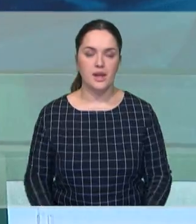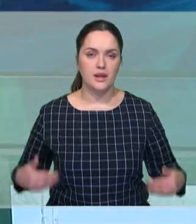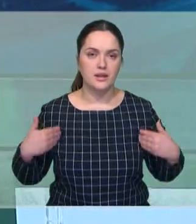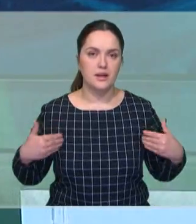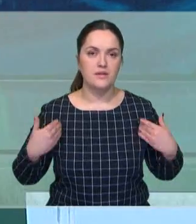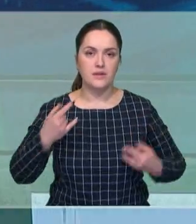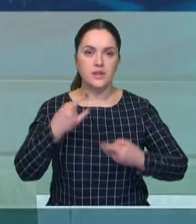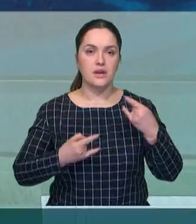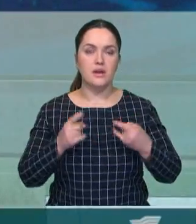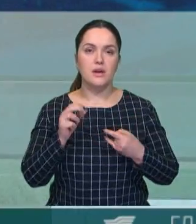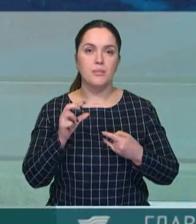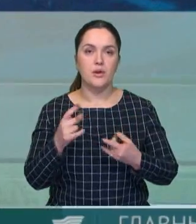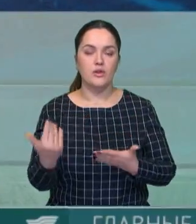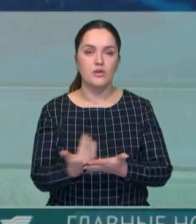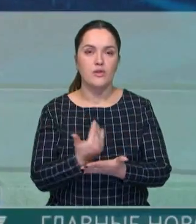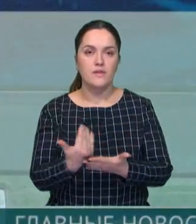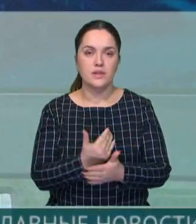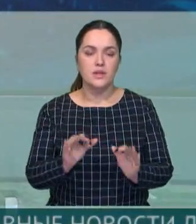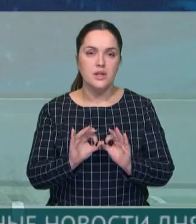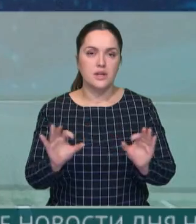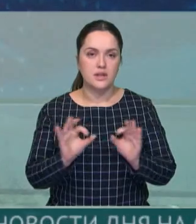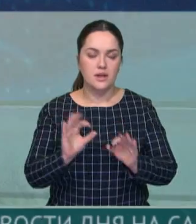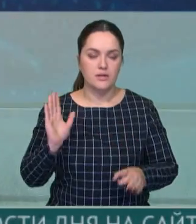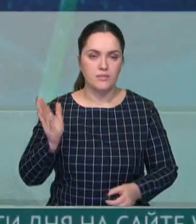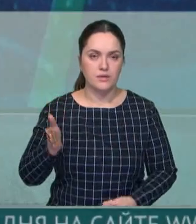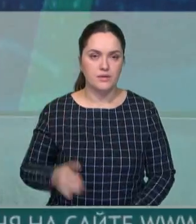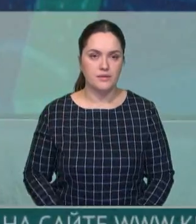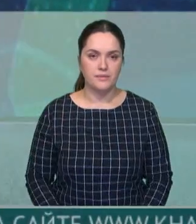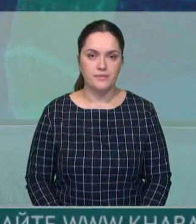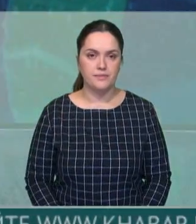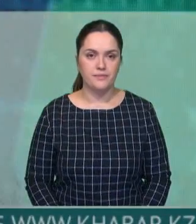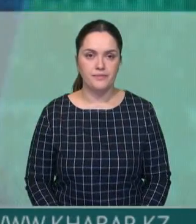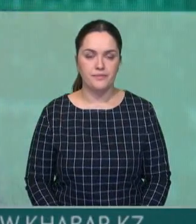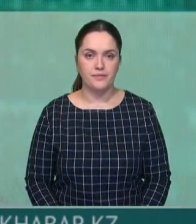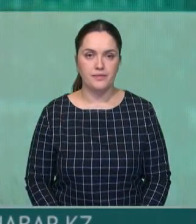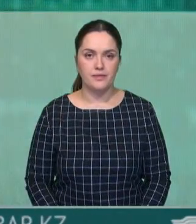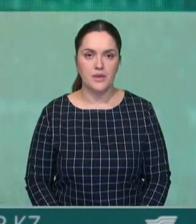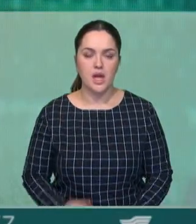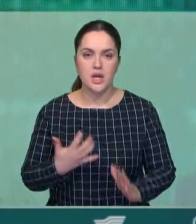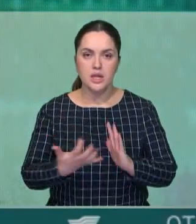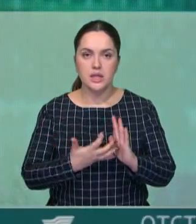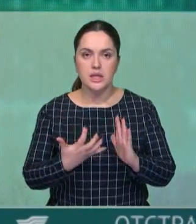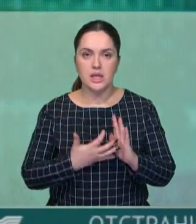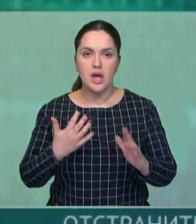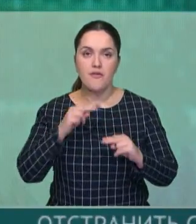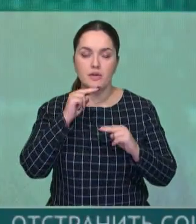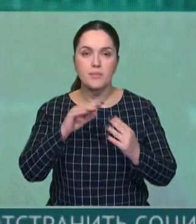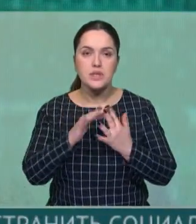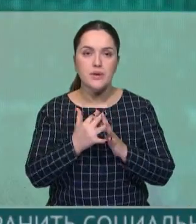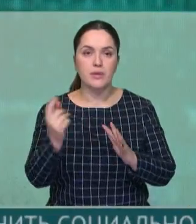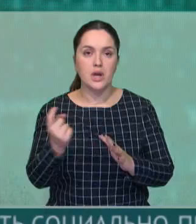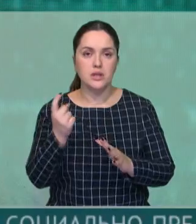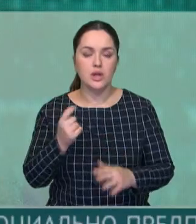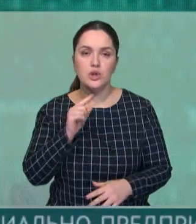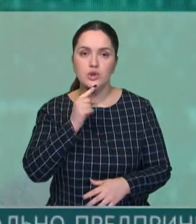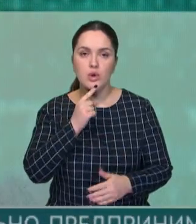Здравствуйте, на телеканале Хабар Новости. В студии Гульнара Шандагулова, сурдоперевод Виктория Антонишина. Недостаточное внимание к сельскому хозяйству